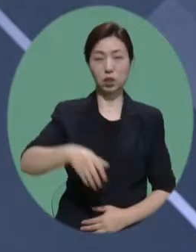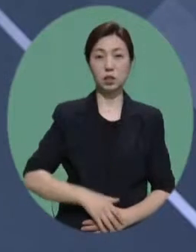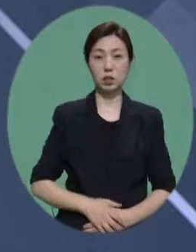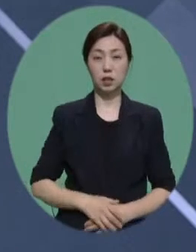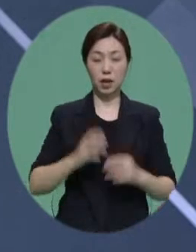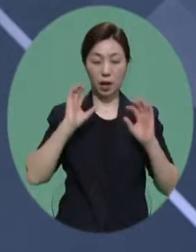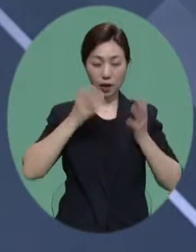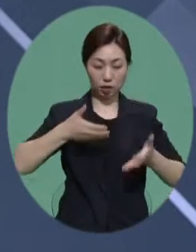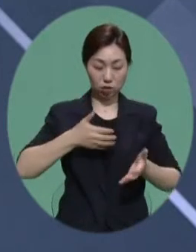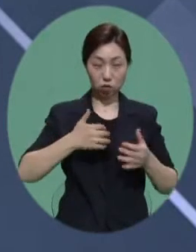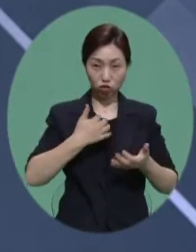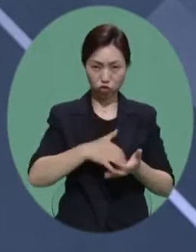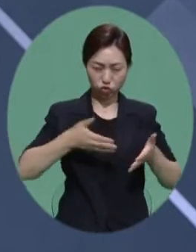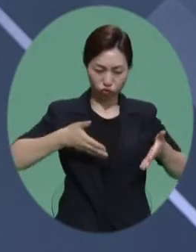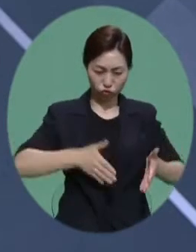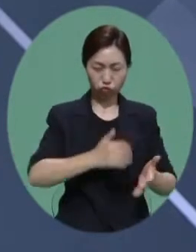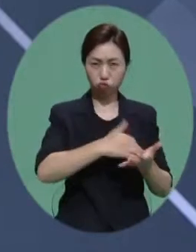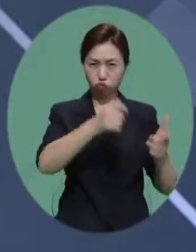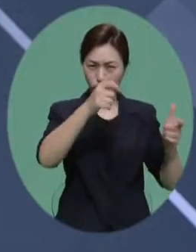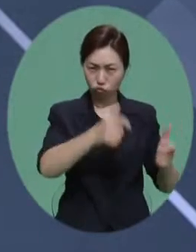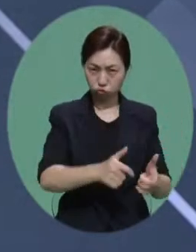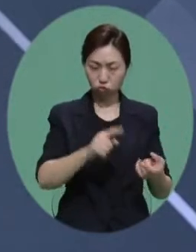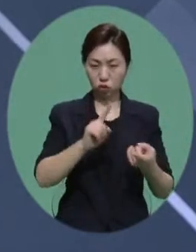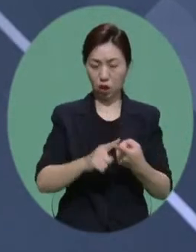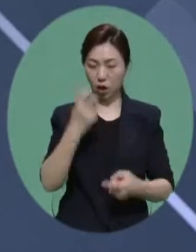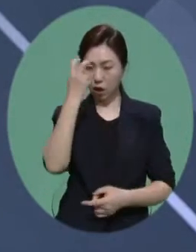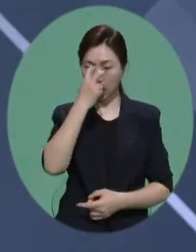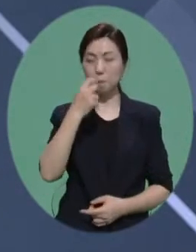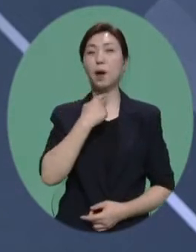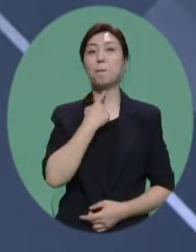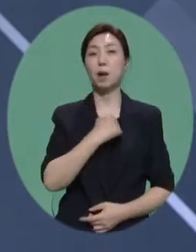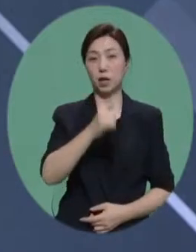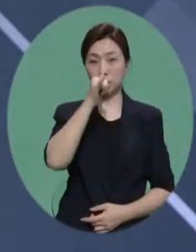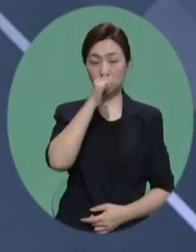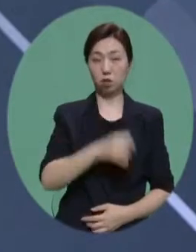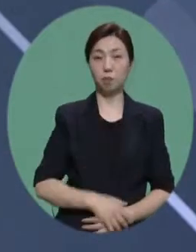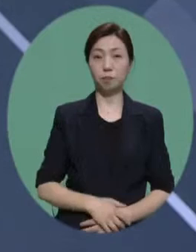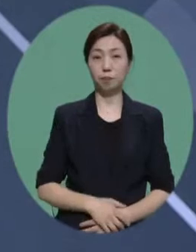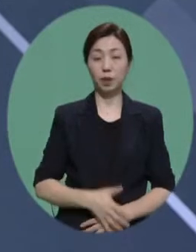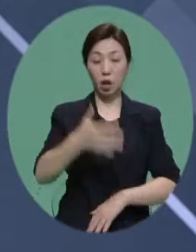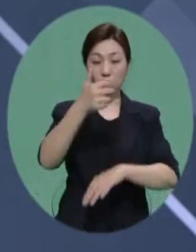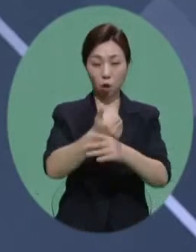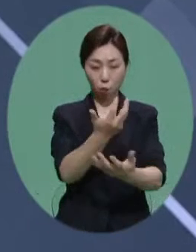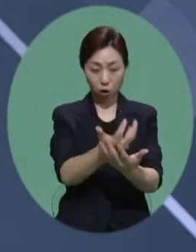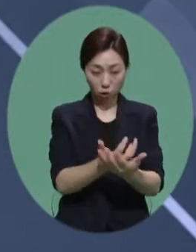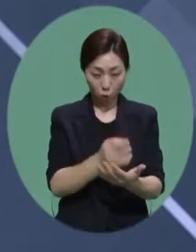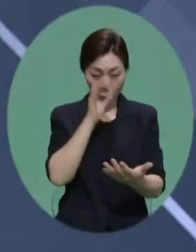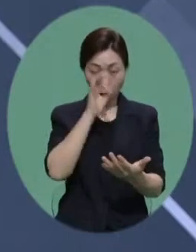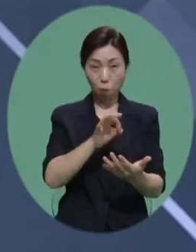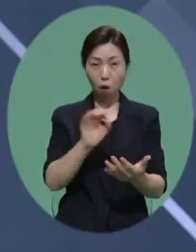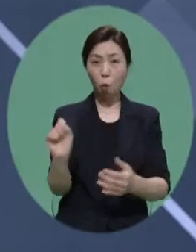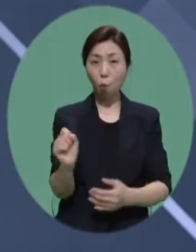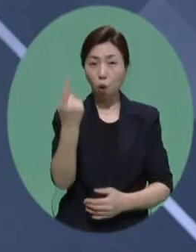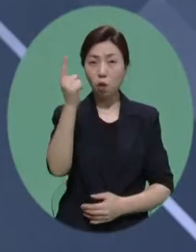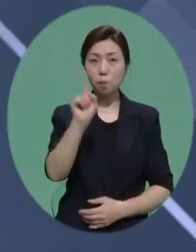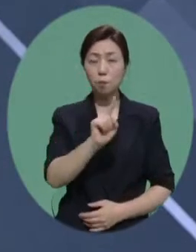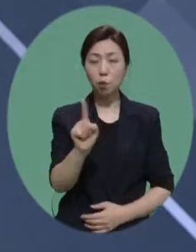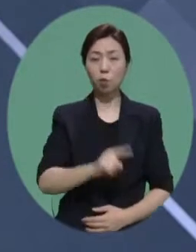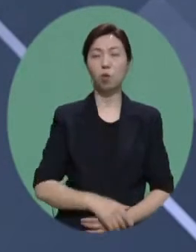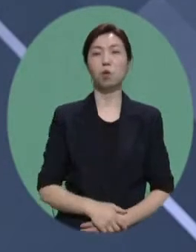대해서 감사를 했습니다 그리고 또 거기에서 나온 것들을 보면 결국은 원인 중의 하나는